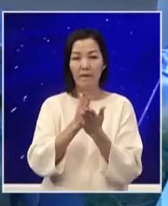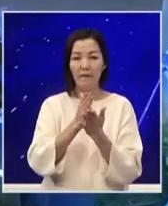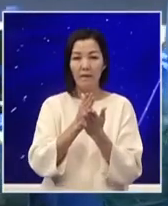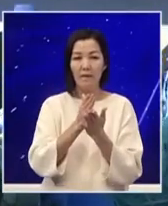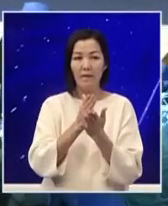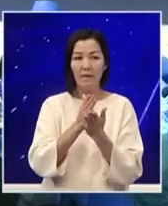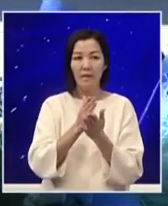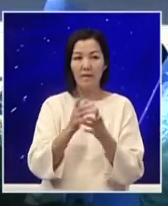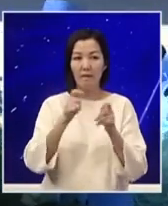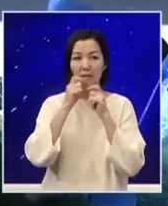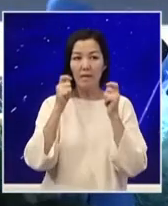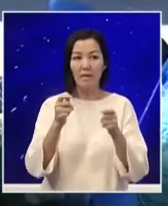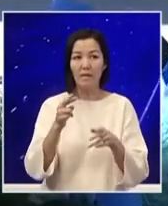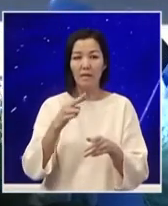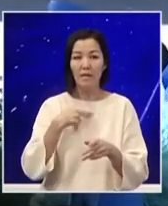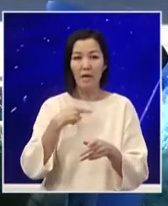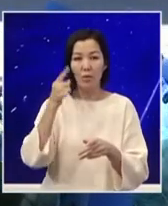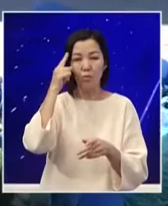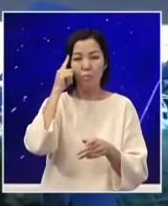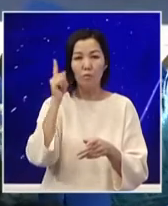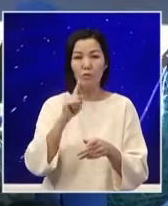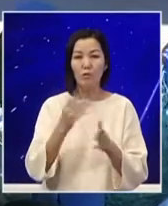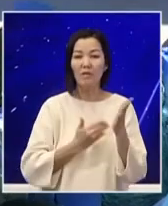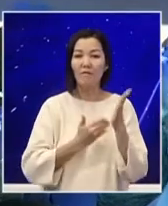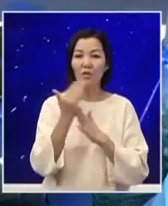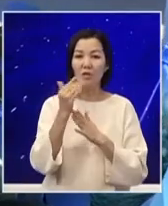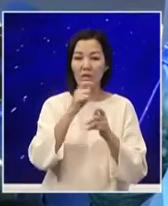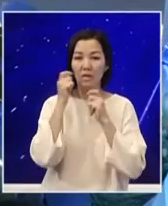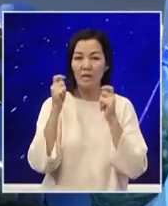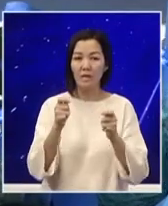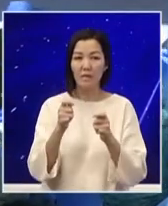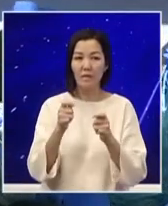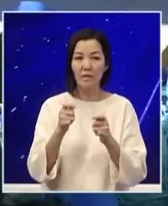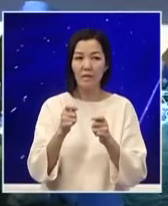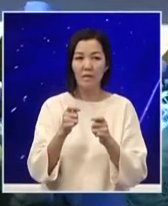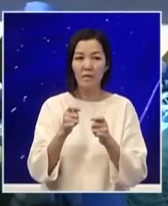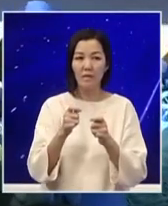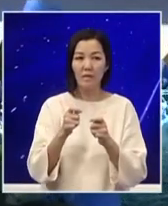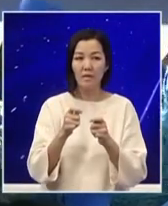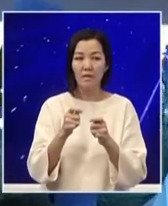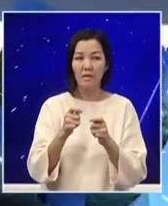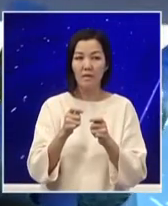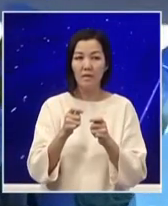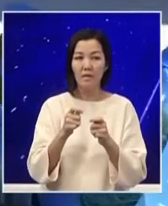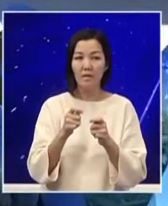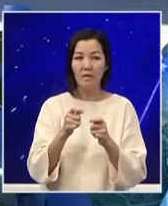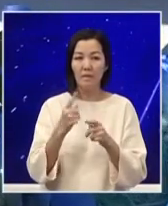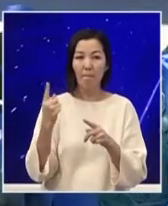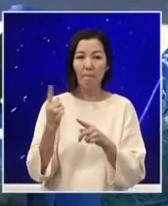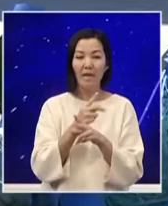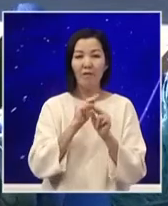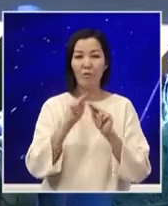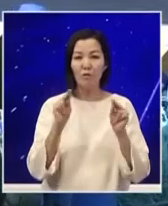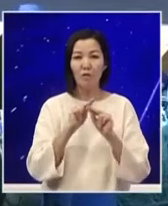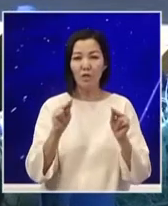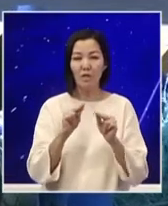эта награда, я считаю, самой высшей наградой, потому что великий наш первый